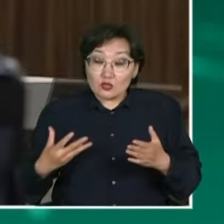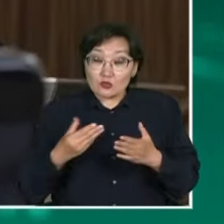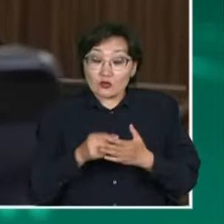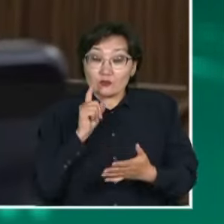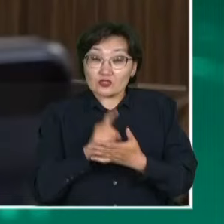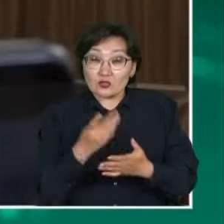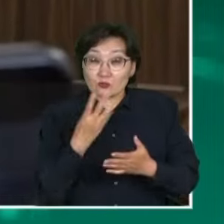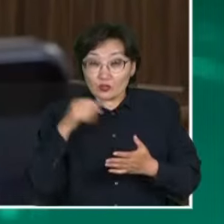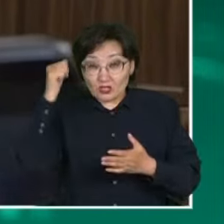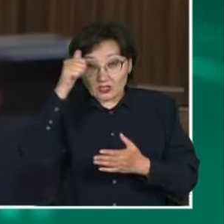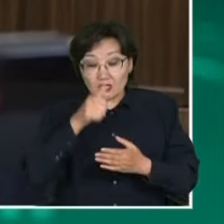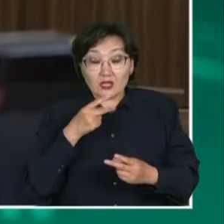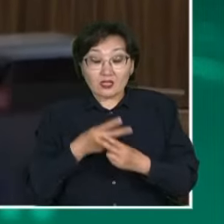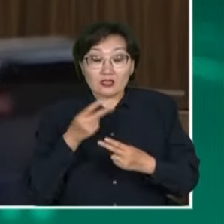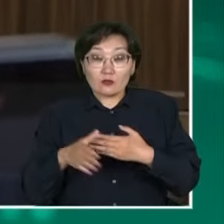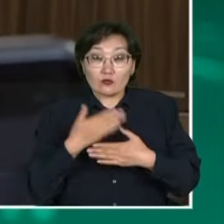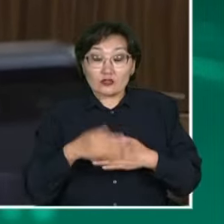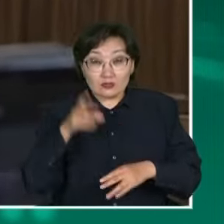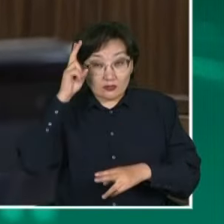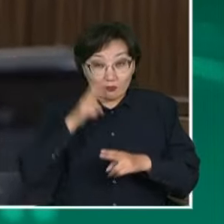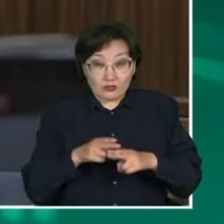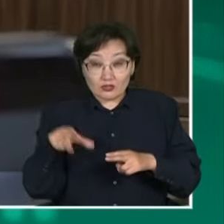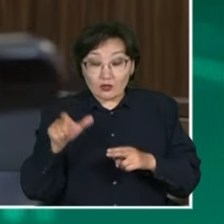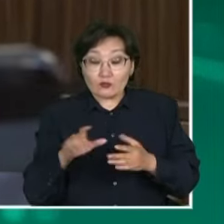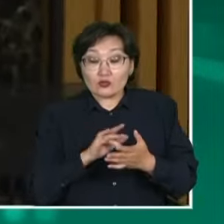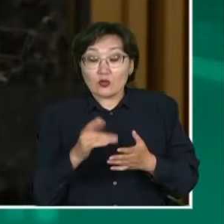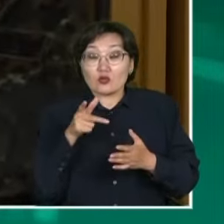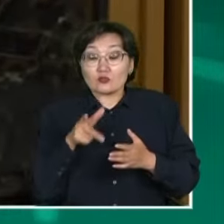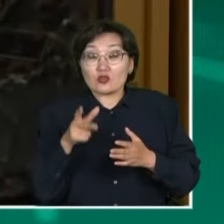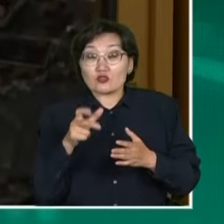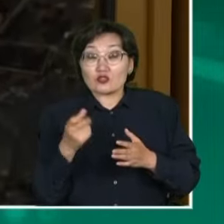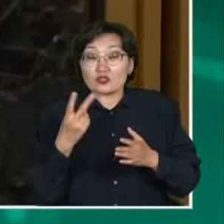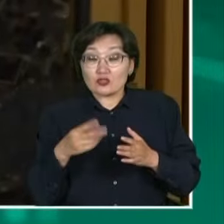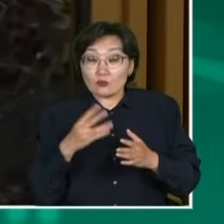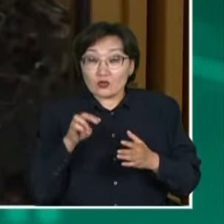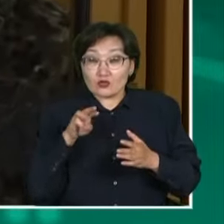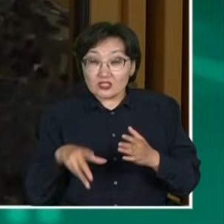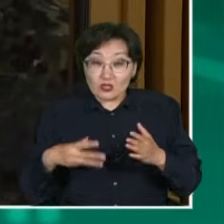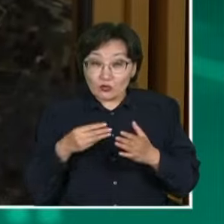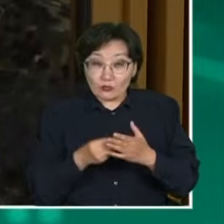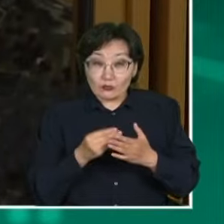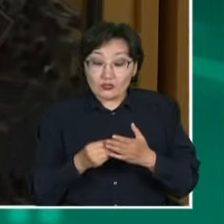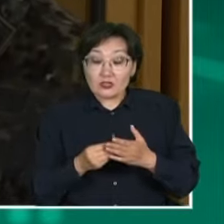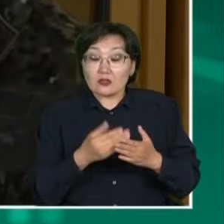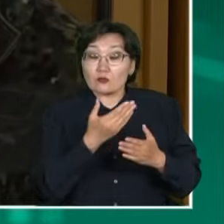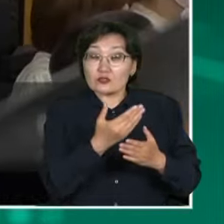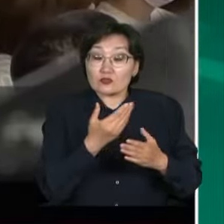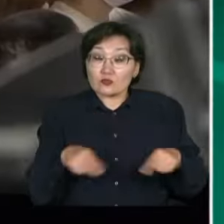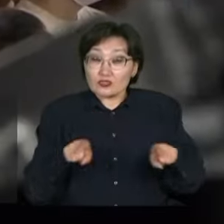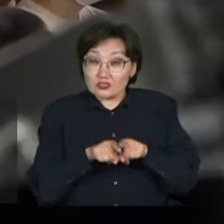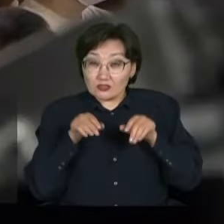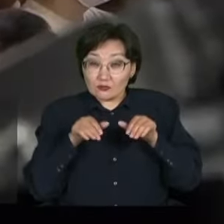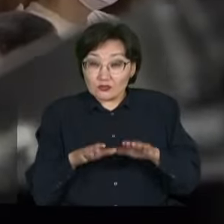міндеттелсе, 4 жылға бас бостандығынан айырылған Байжанов бюджетке 3 324 теңге өтейді. Ал жәбірленуші тарап осындай